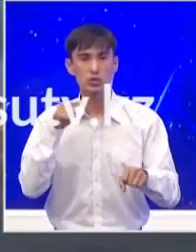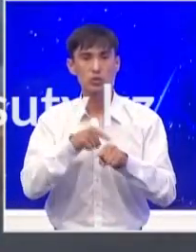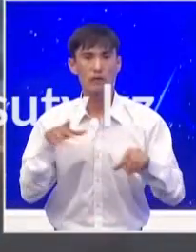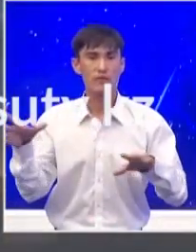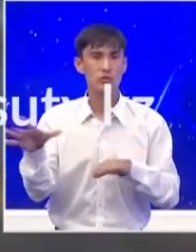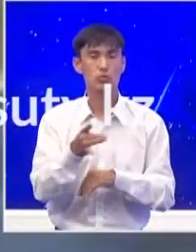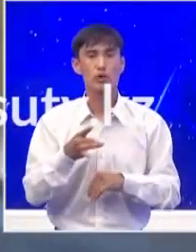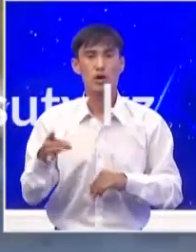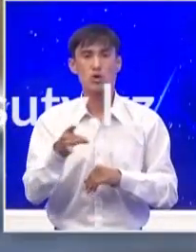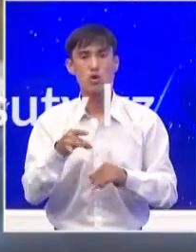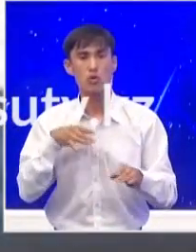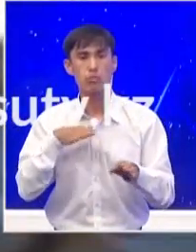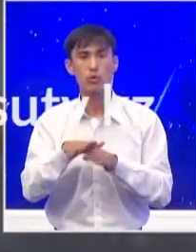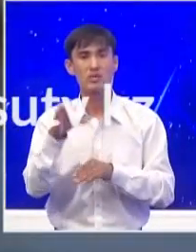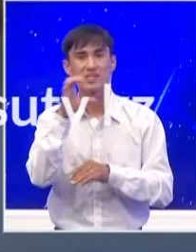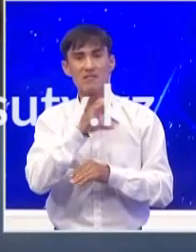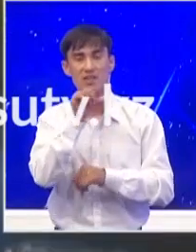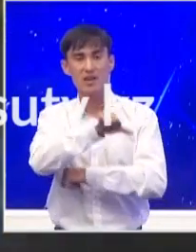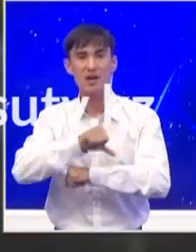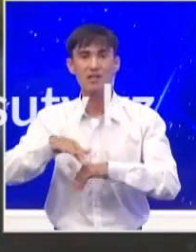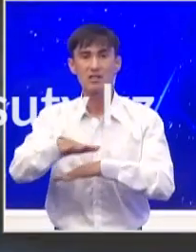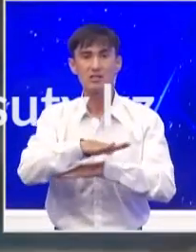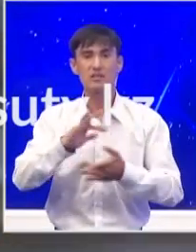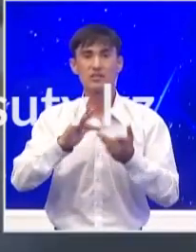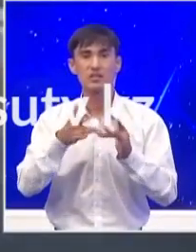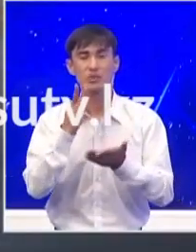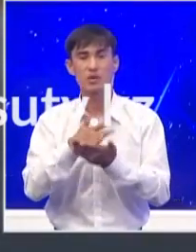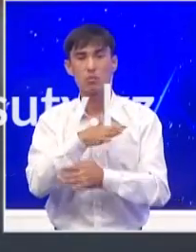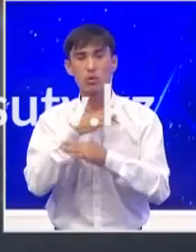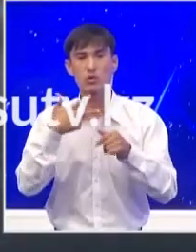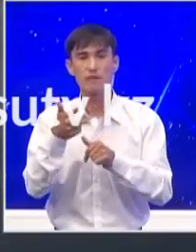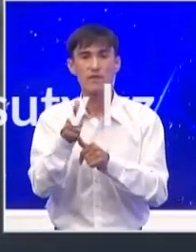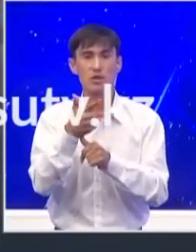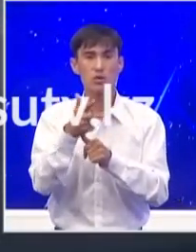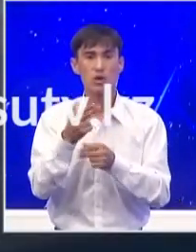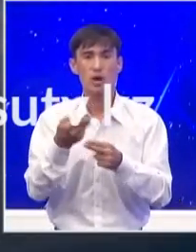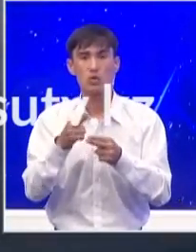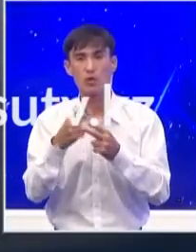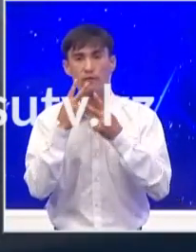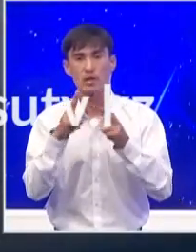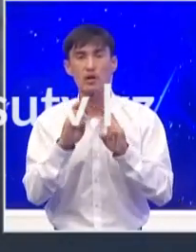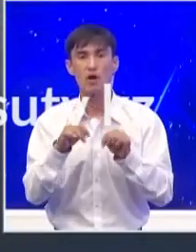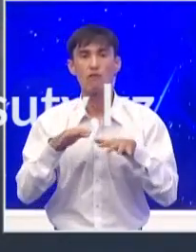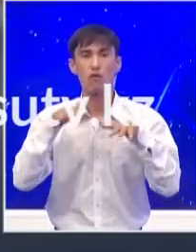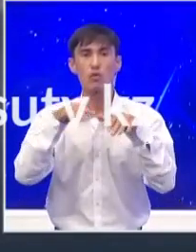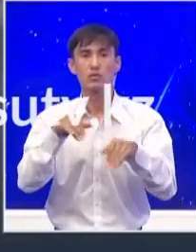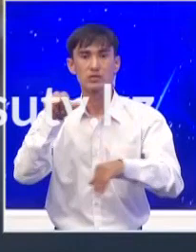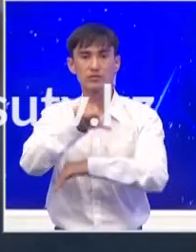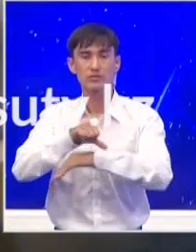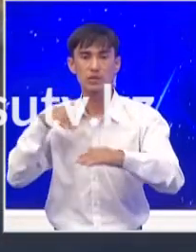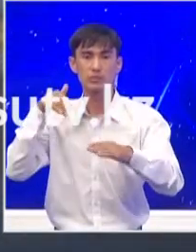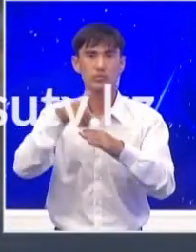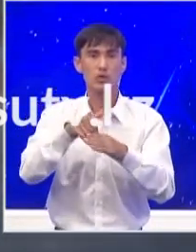региону вплоть до северной границе сети появляется множество видеороликов на которых видно как волны размывают берега